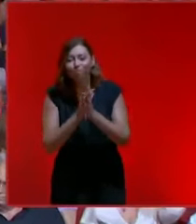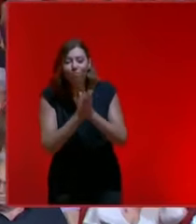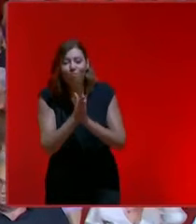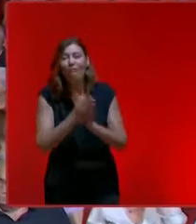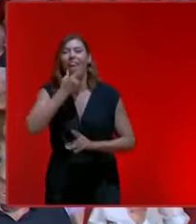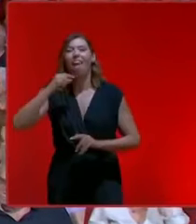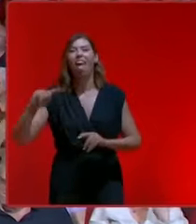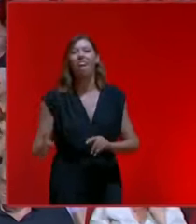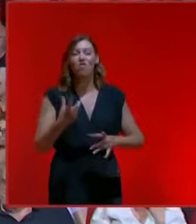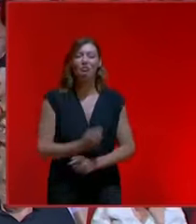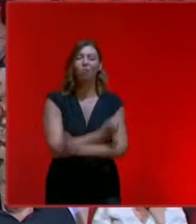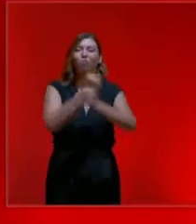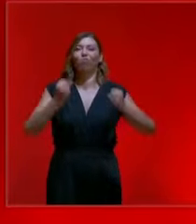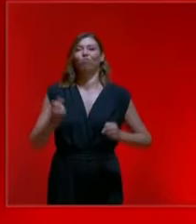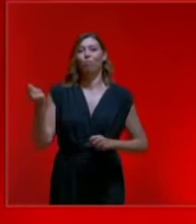Και